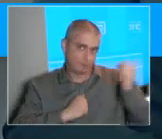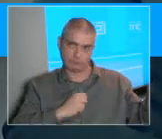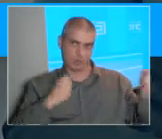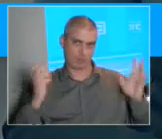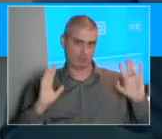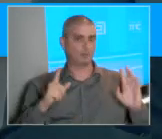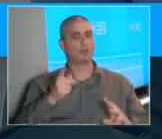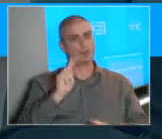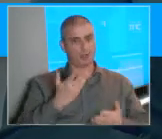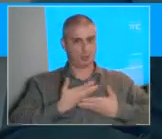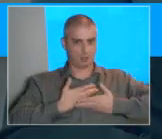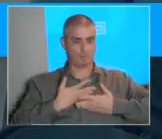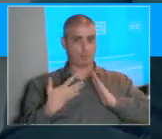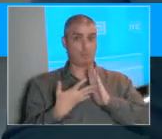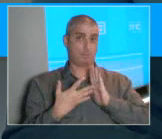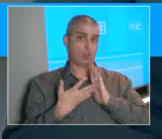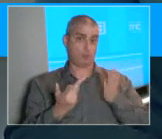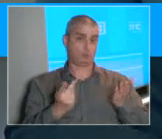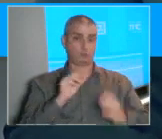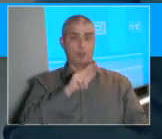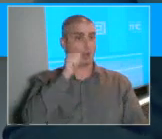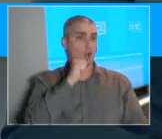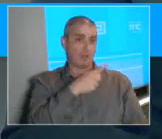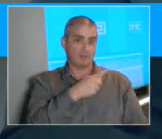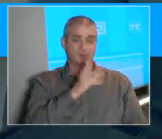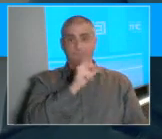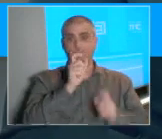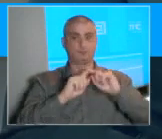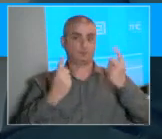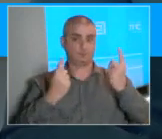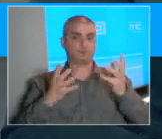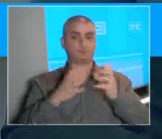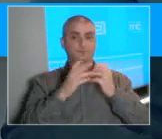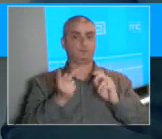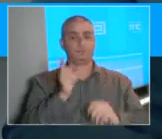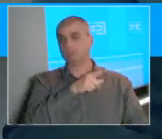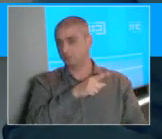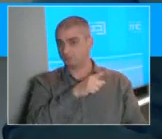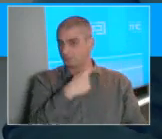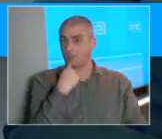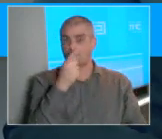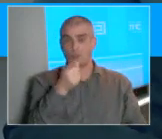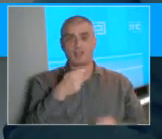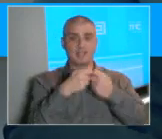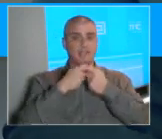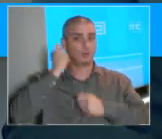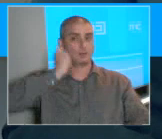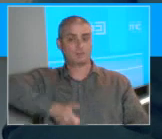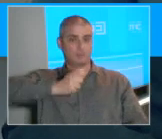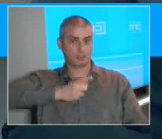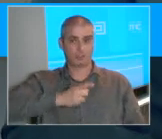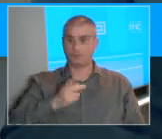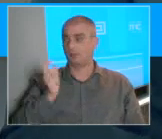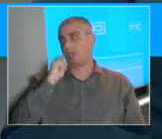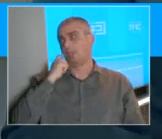אם כך, אתה יכול לקבל את הביקורת מכחול לבן ומאחרים במחנה הנגדי, שקראו לכם ארגון פשע,